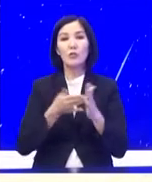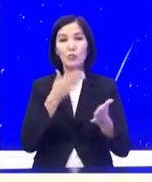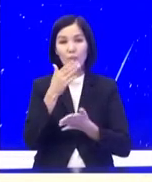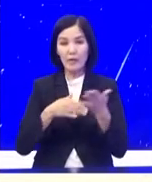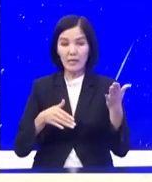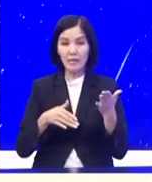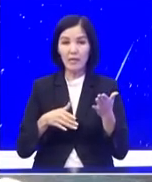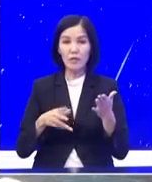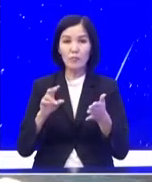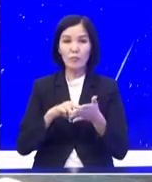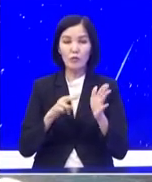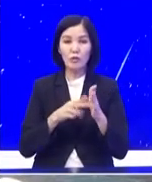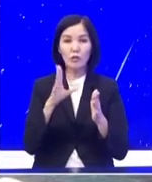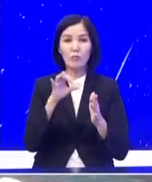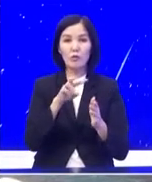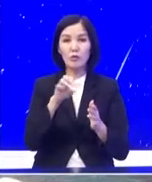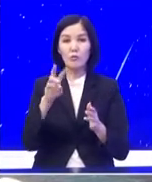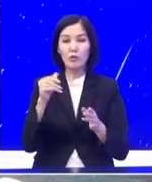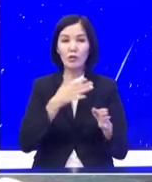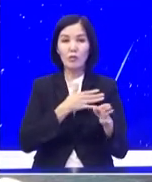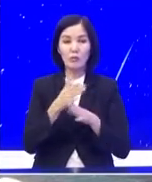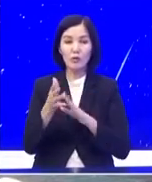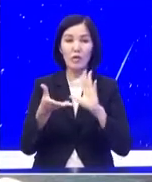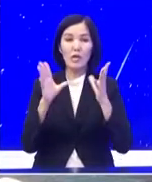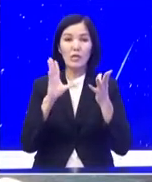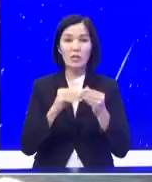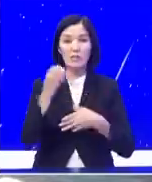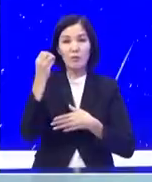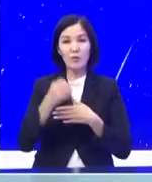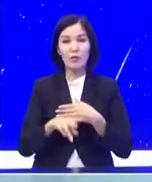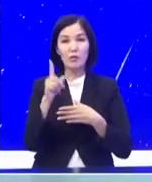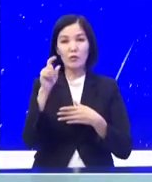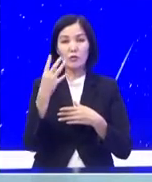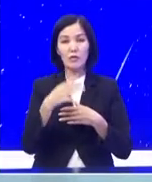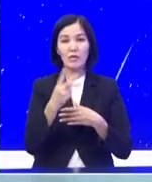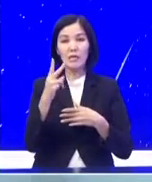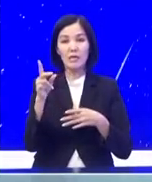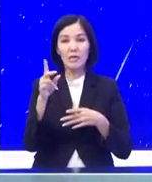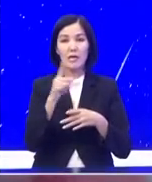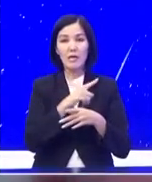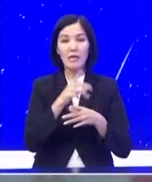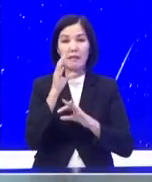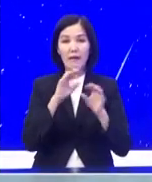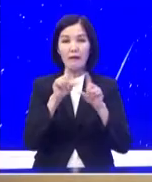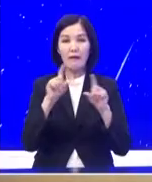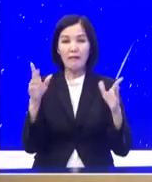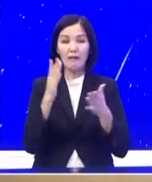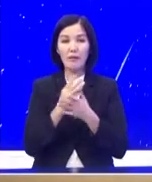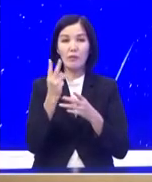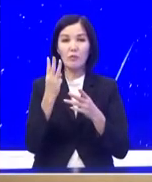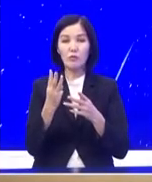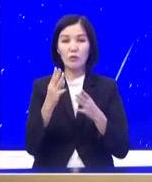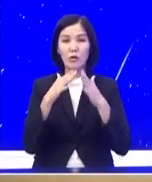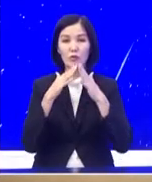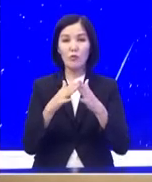өңірге бюджеттен 500 миллион қаржы бөлінген. Жалпы облыс орталығында 142 дәріхана бар. Сонымен қоса үш ірі дәріханалық